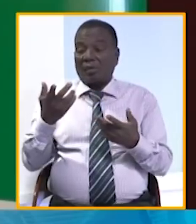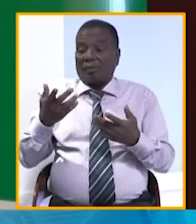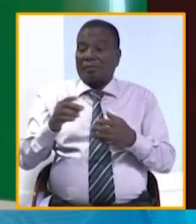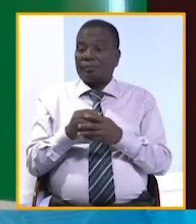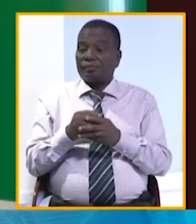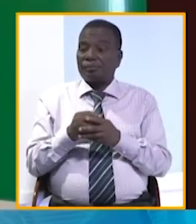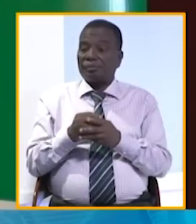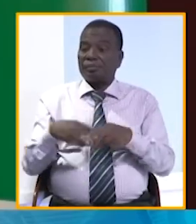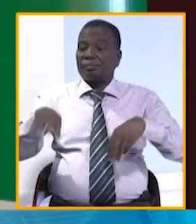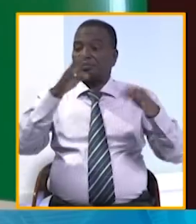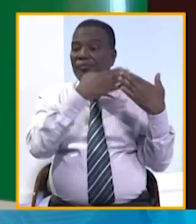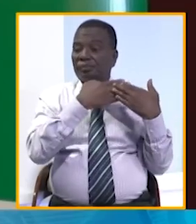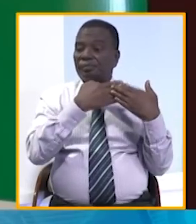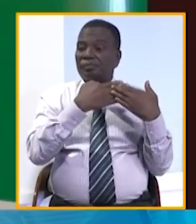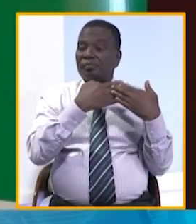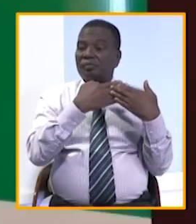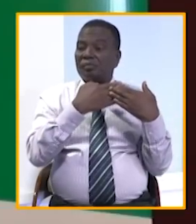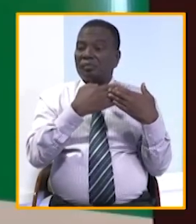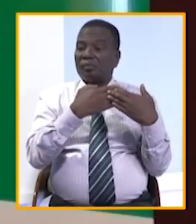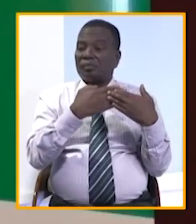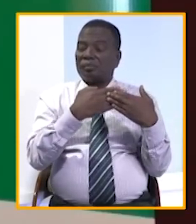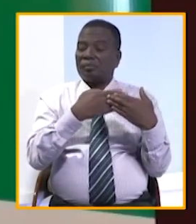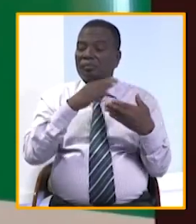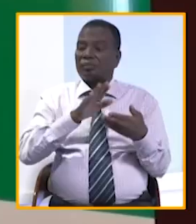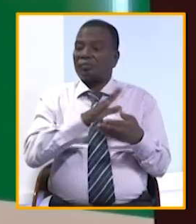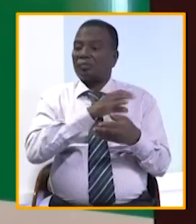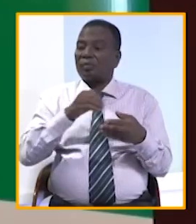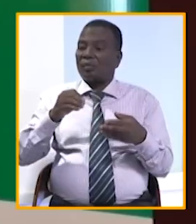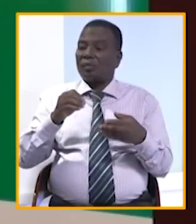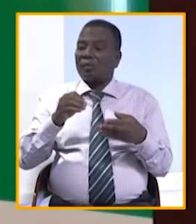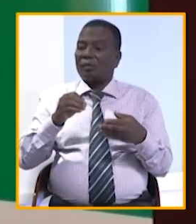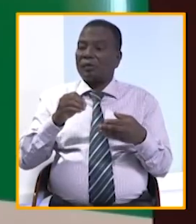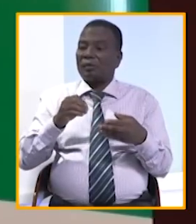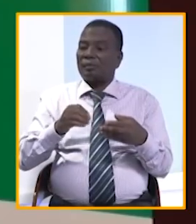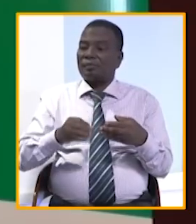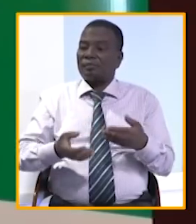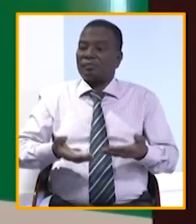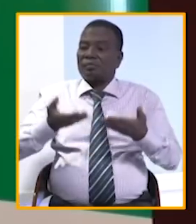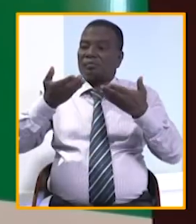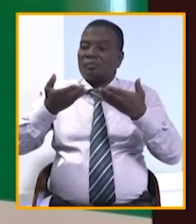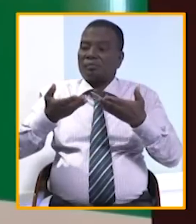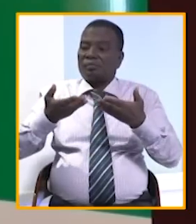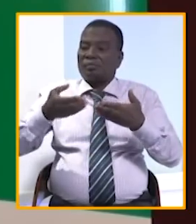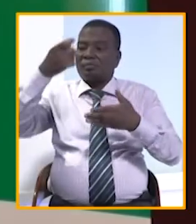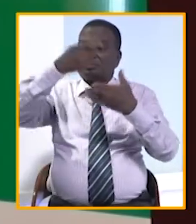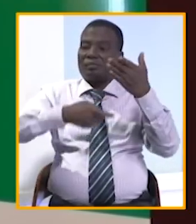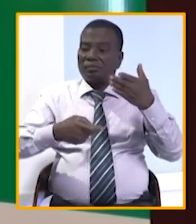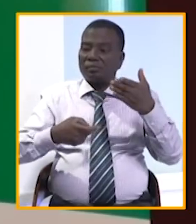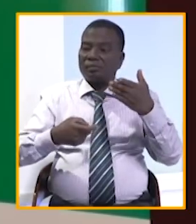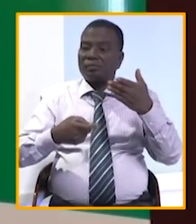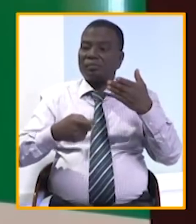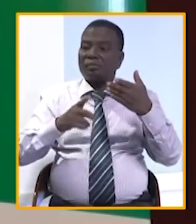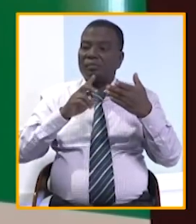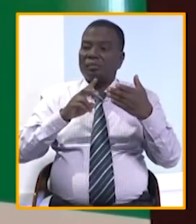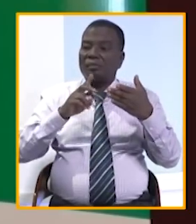dire changer de mode de taxation de ces produits, soit en les élevant au plus fort taux, c'est-à-dire à 35%,